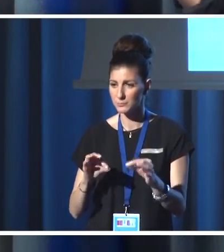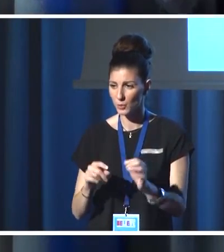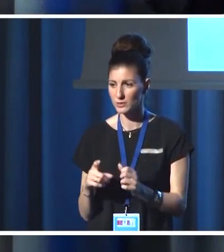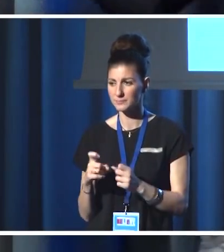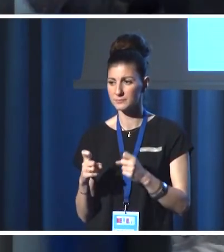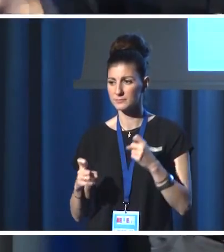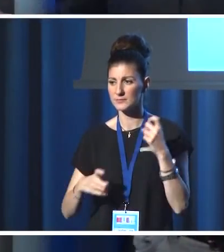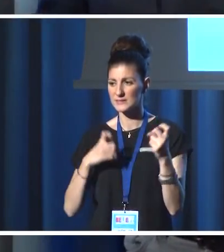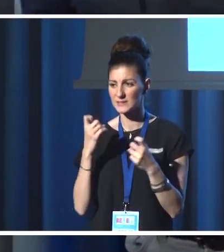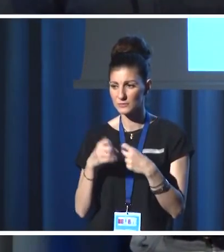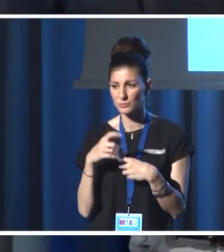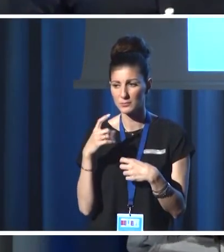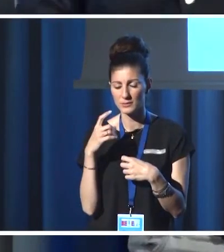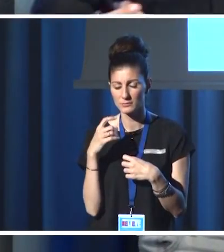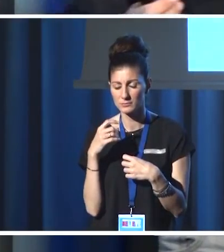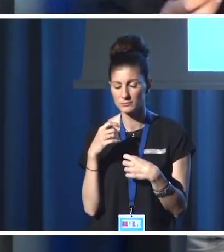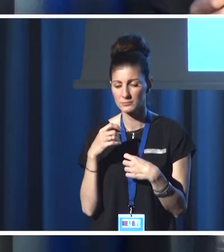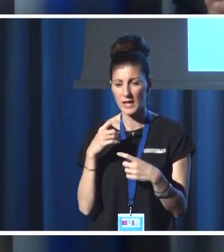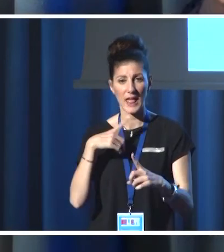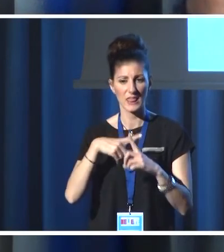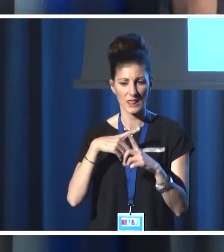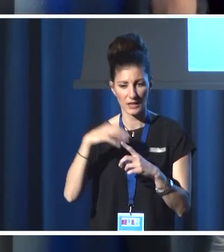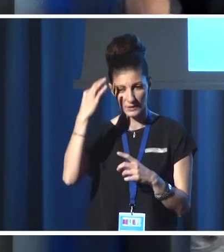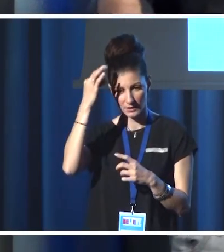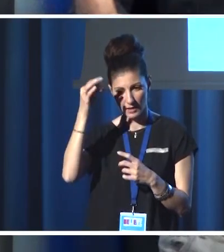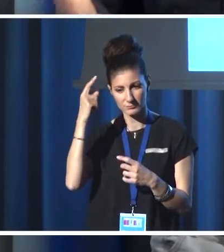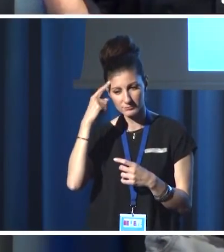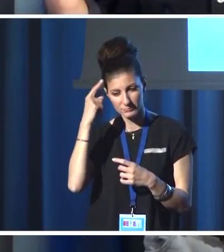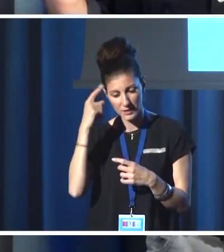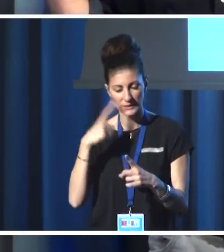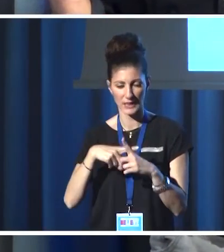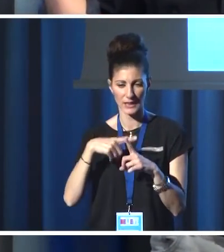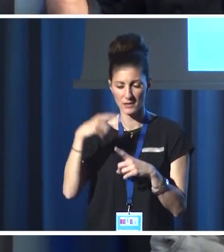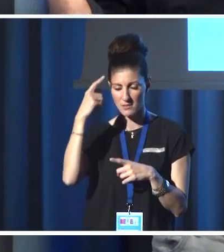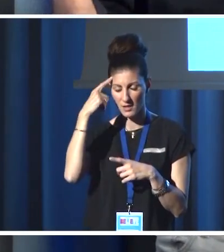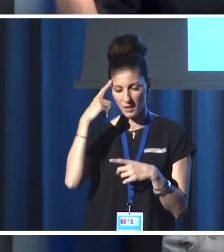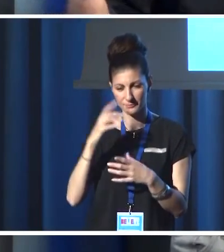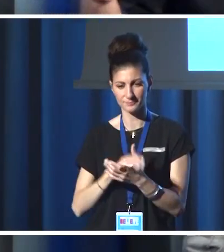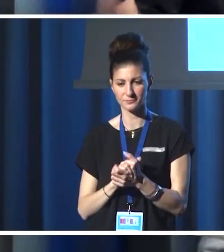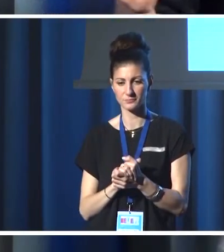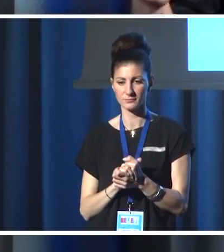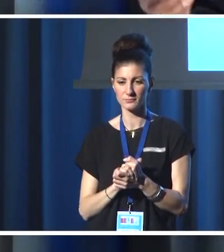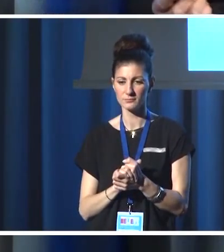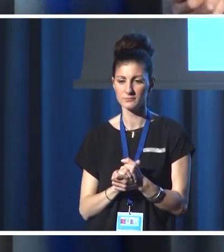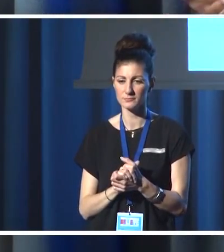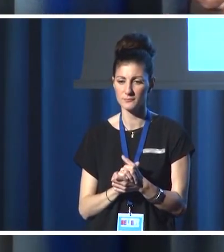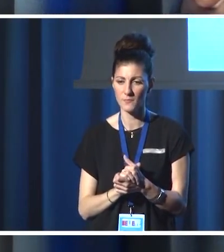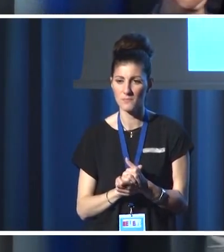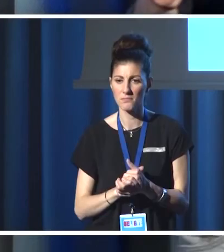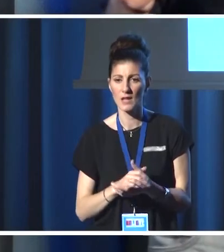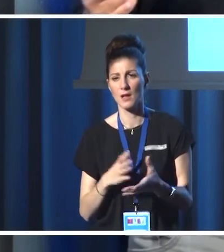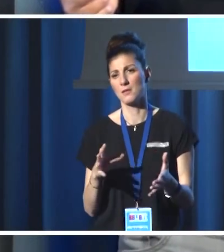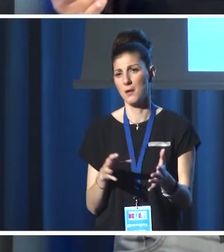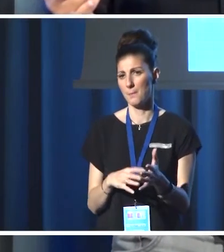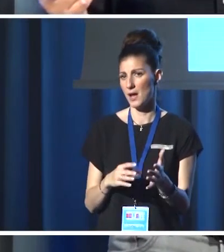θετικά δεν έχει νόημα να να να προσπαθήσουμε για κάτι που δεν το πιστεύουμε